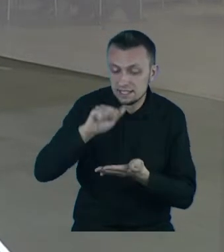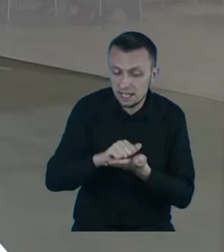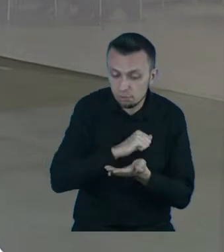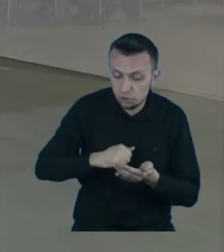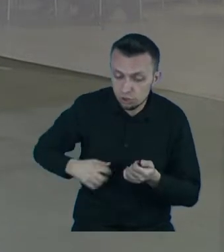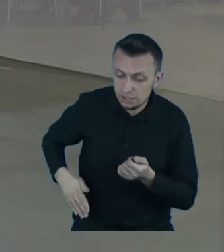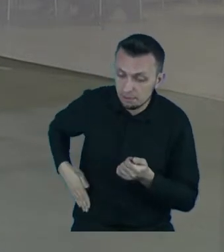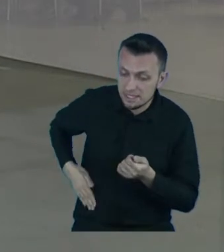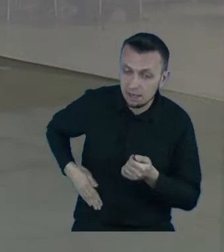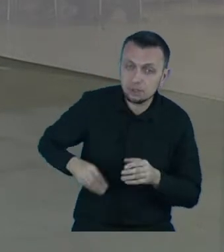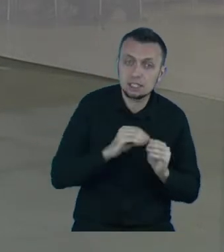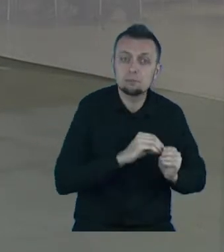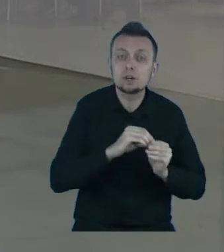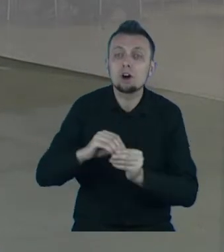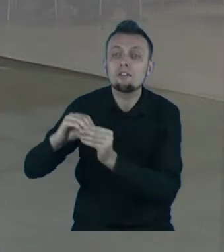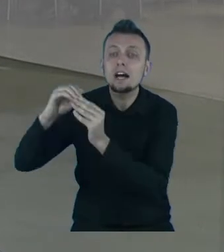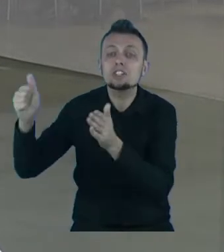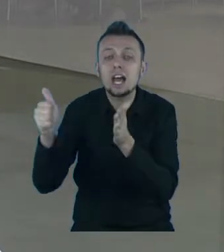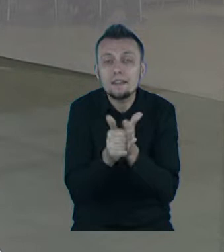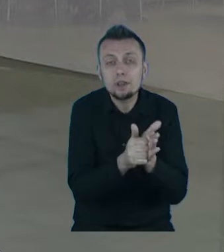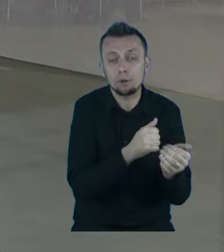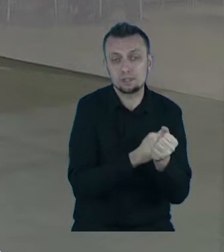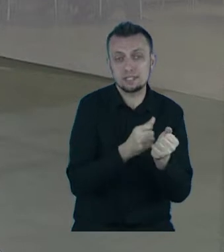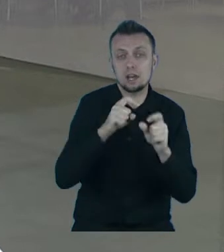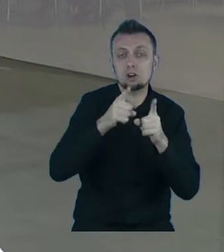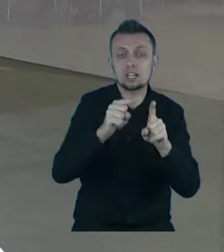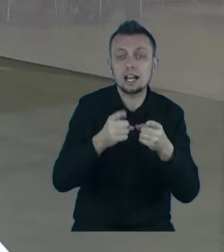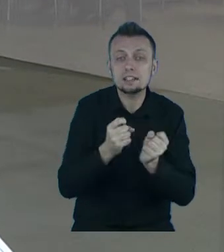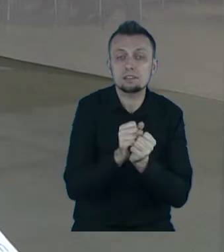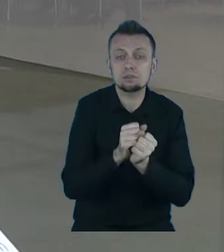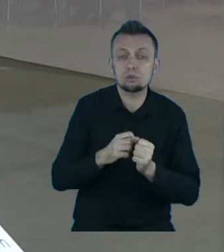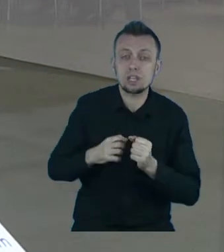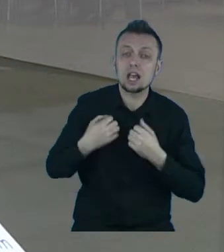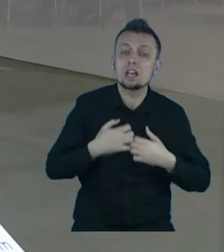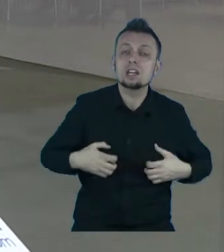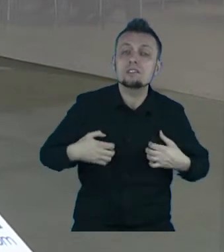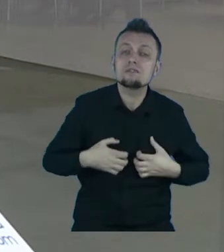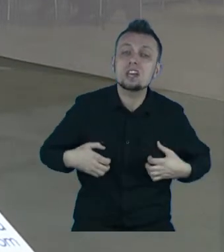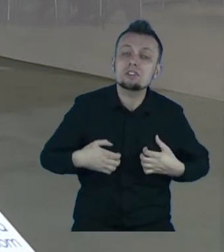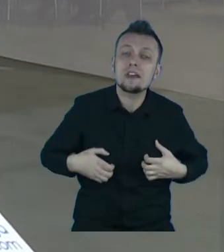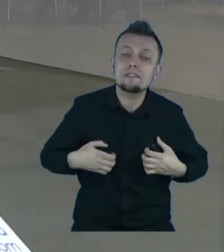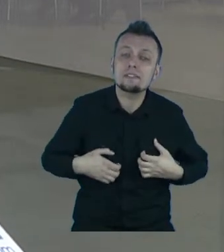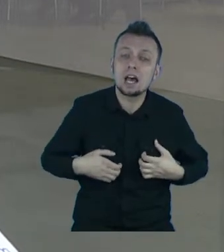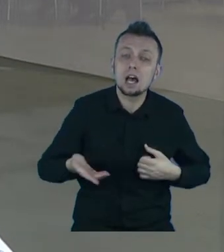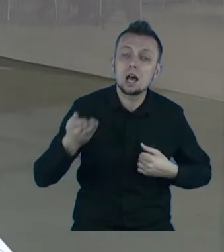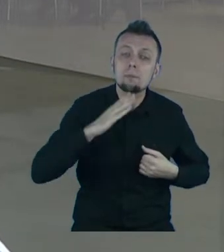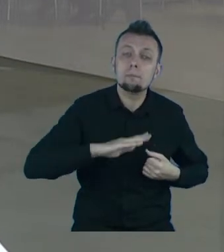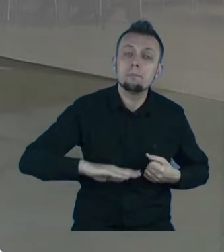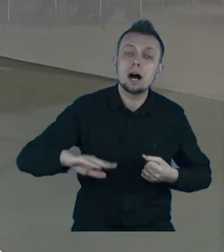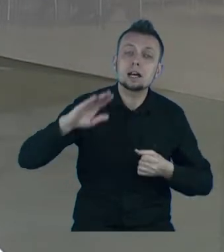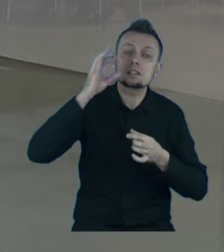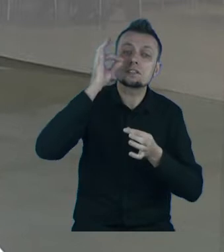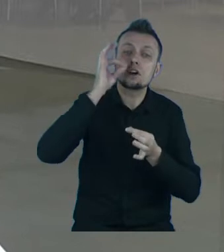prowadzi adopcje. Są to adopcje, do których zwierzęta są bardzo szczegółowo i